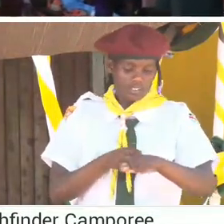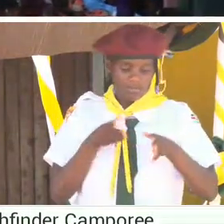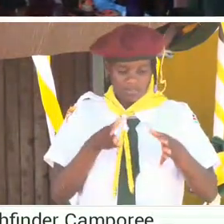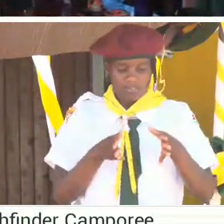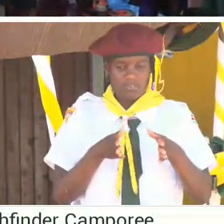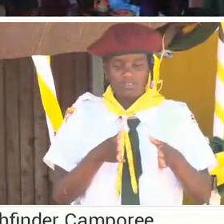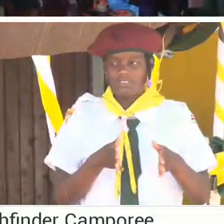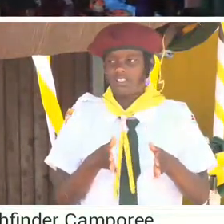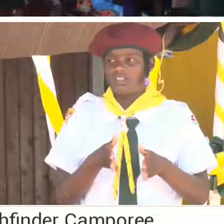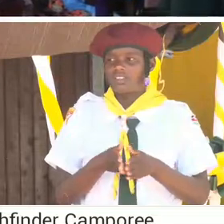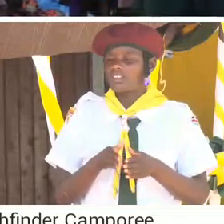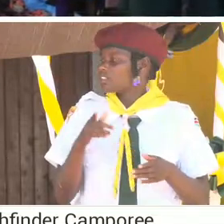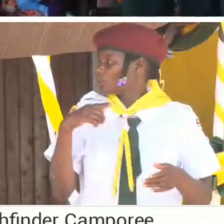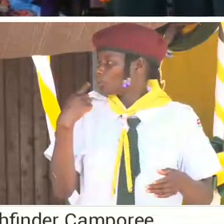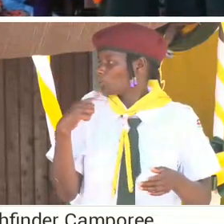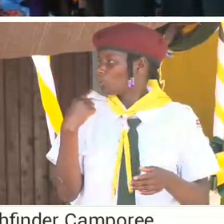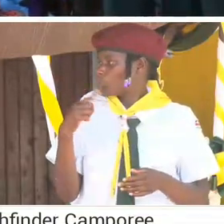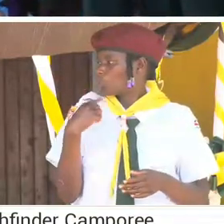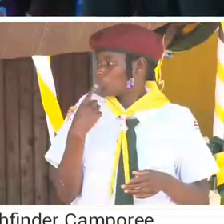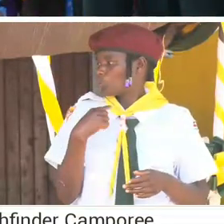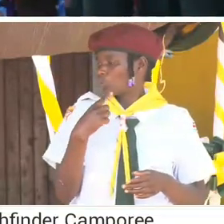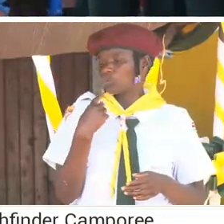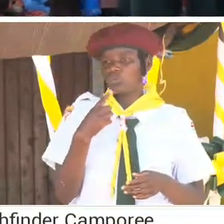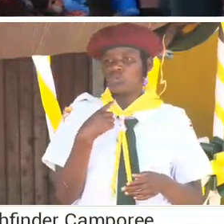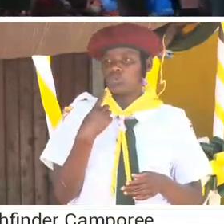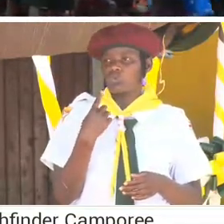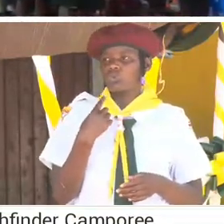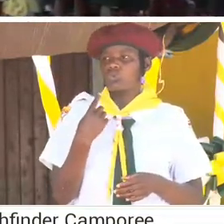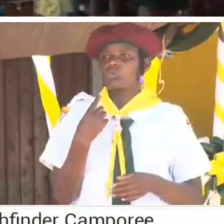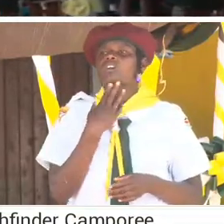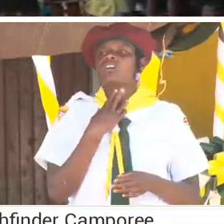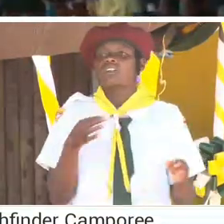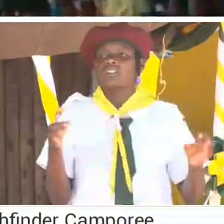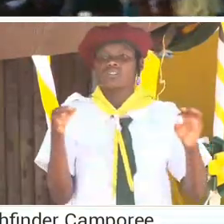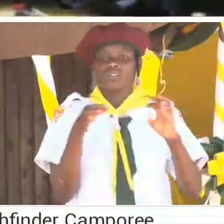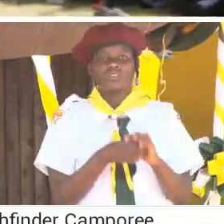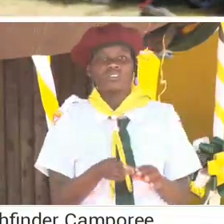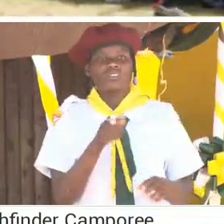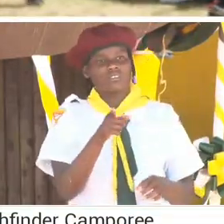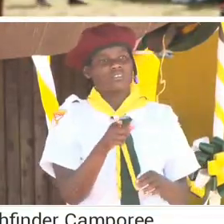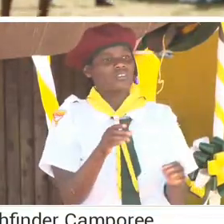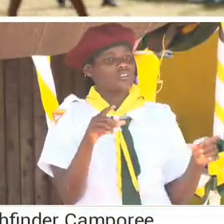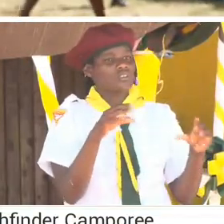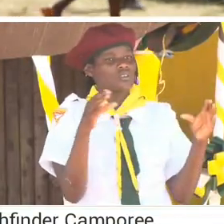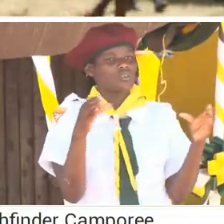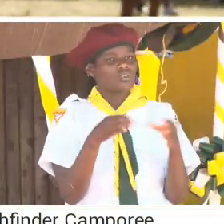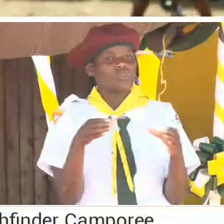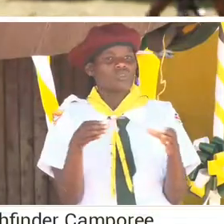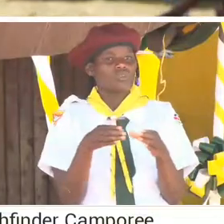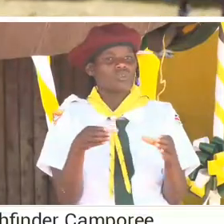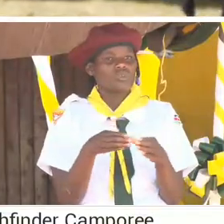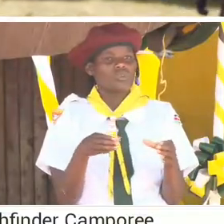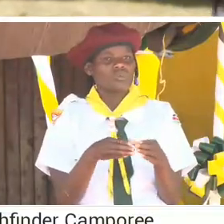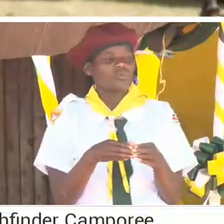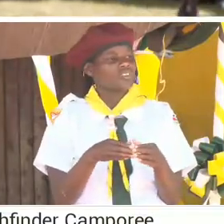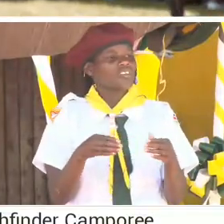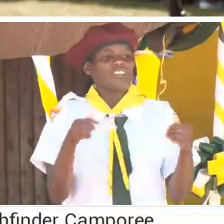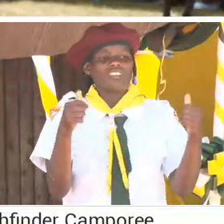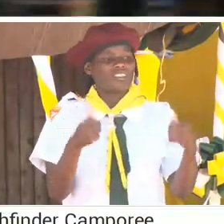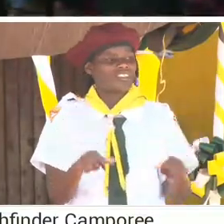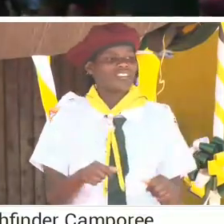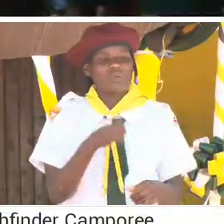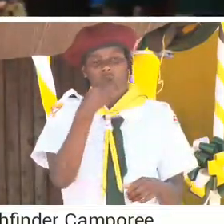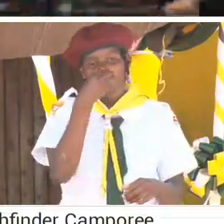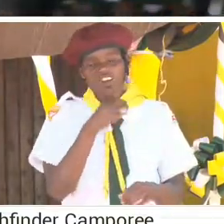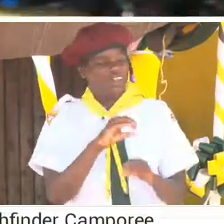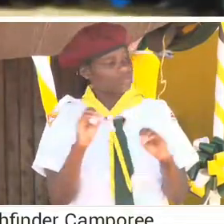Yesu. Ni nani huyo? Ni nani huyo anatamani kuja kuungana na kundi hili? Haijalishi una umri gani. Huu ni wakati wako kutoa maisha kwa